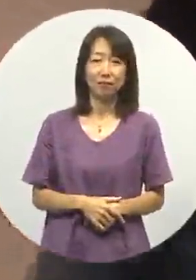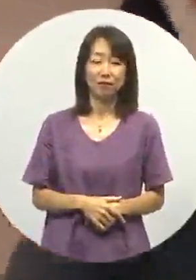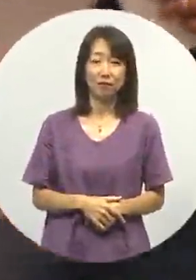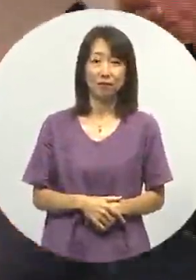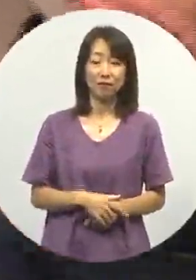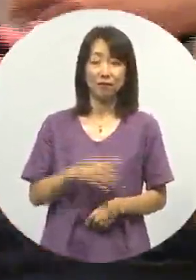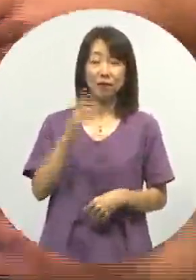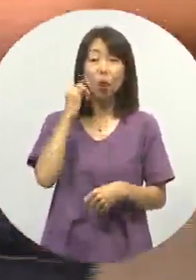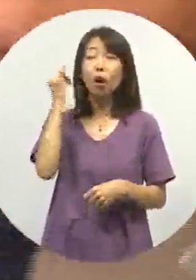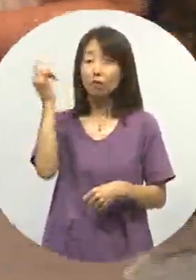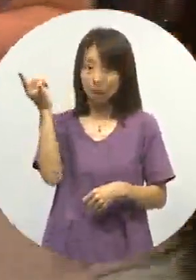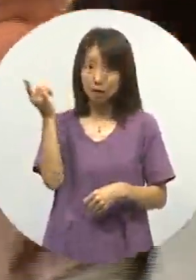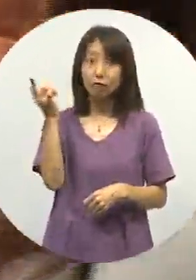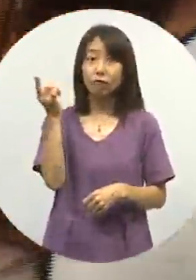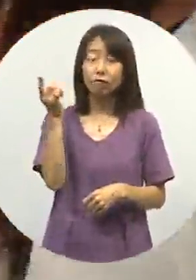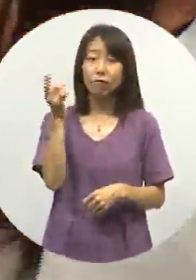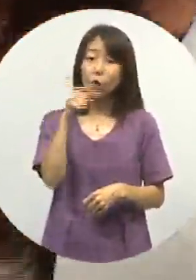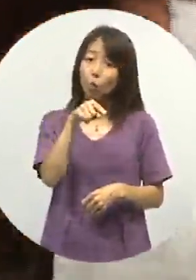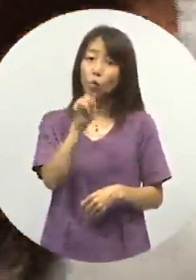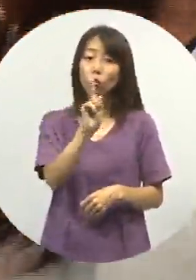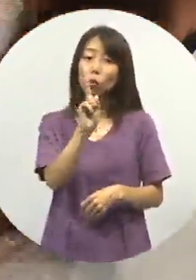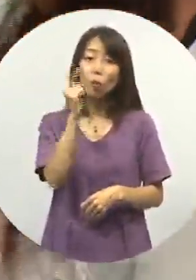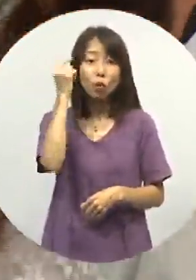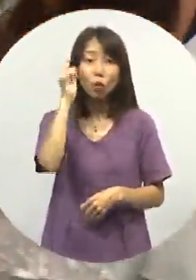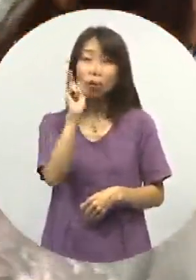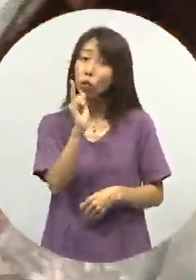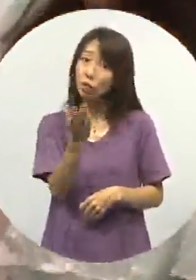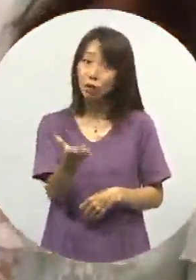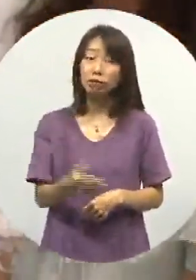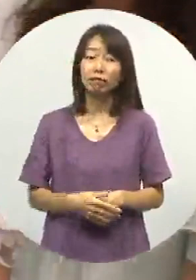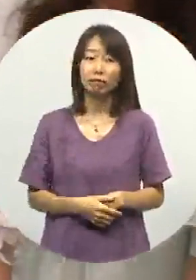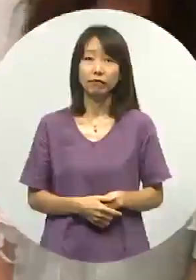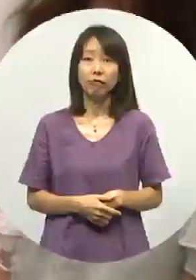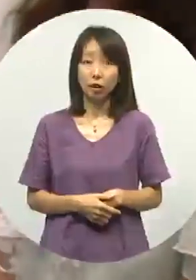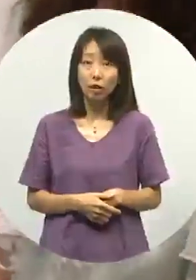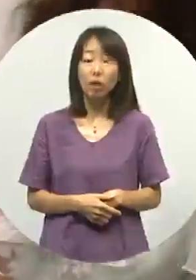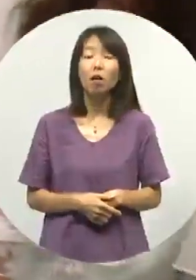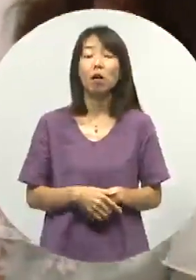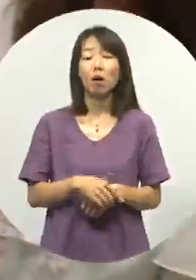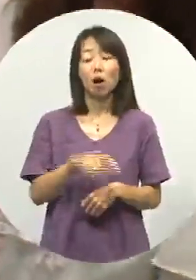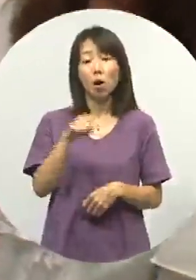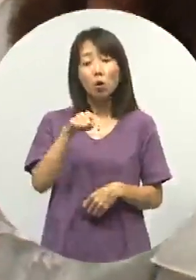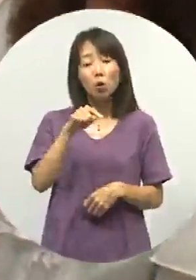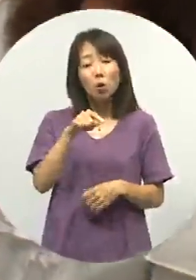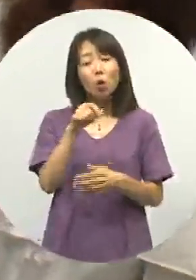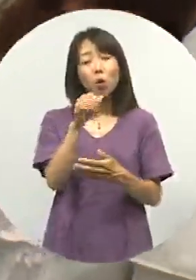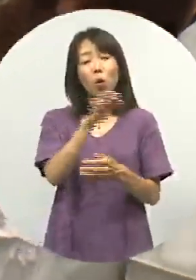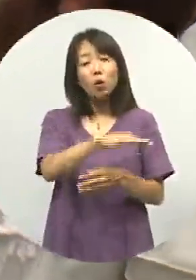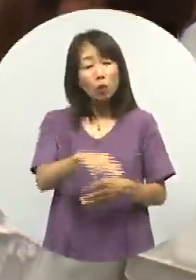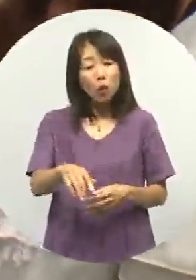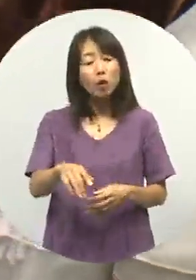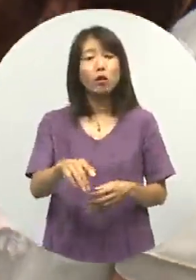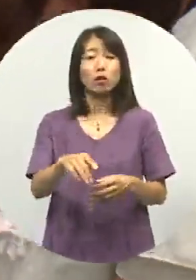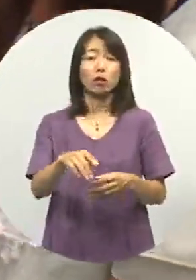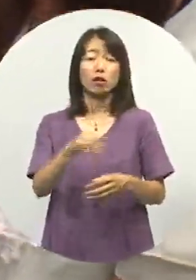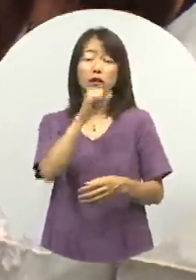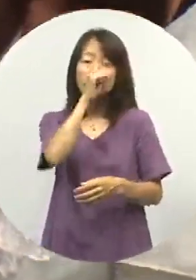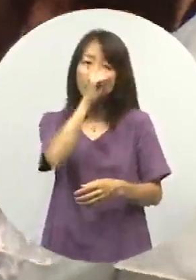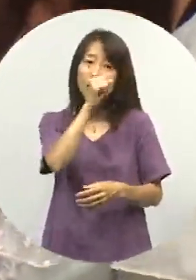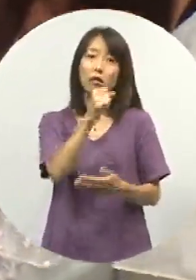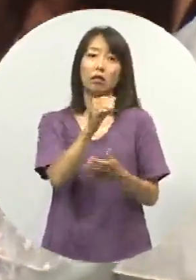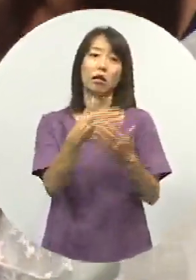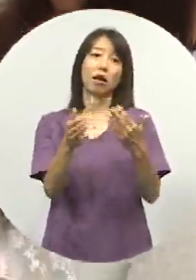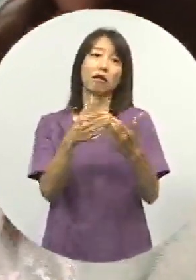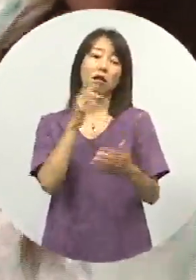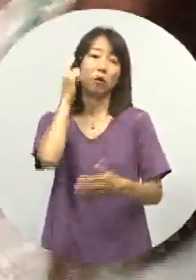楽しかった。 お母さんもこういう機会っていうのはどう思われますか？ すごい子どもたちにとってすごいいい経験になりますし、